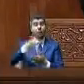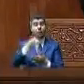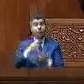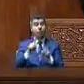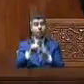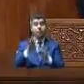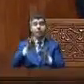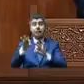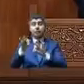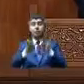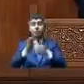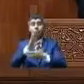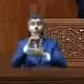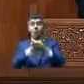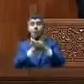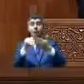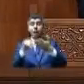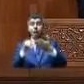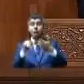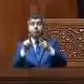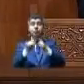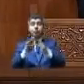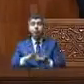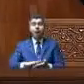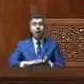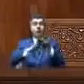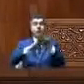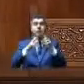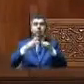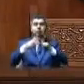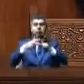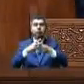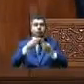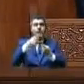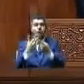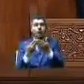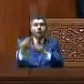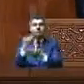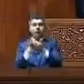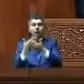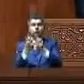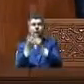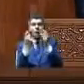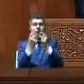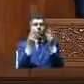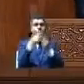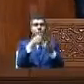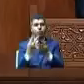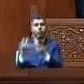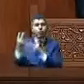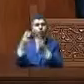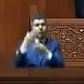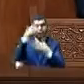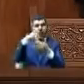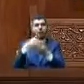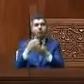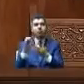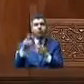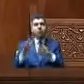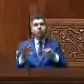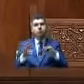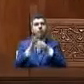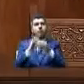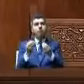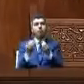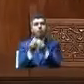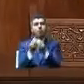المخطط الوطني لتسريع التنمية الصناعية إلى إحداث دينامية وعلاقة جديدتين بين المجموعات الكبرى والمقاولات الصغرى والمتوسطة وتعزيز مكانة